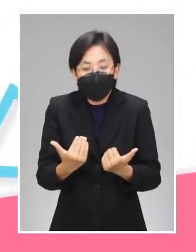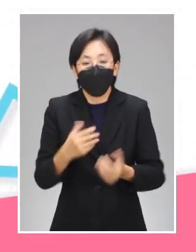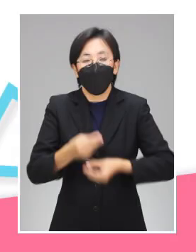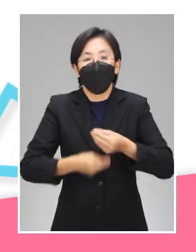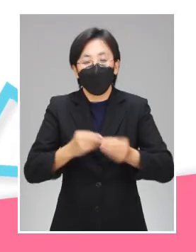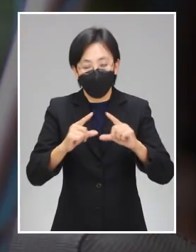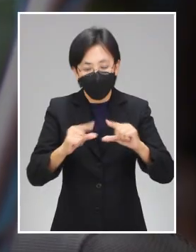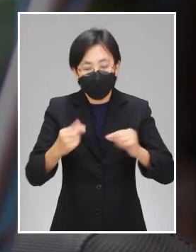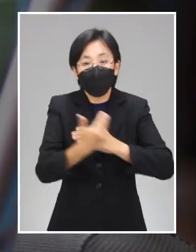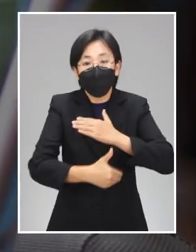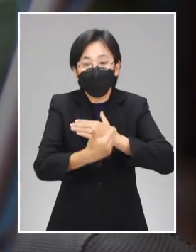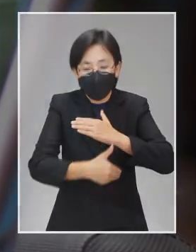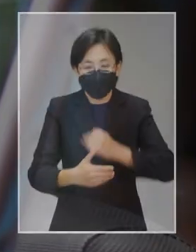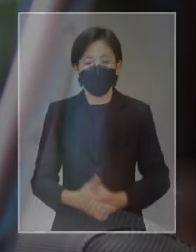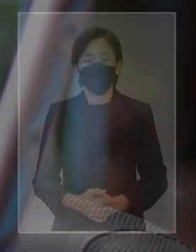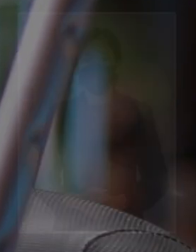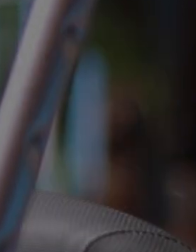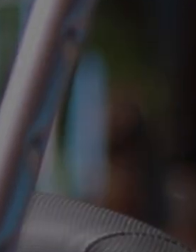ครับเซนวิช